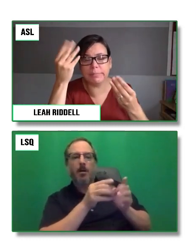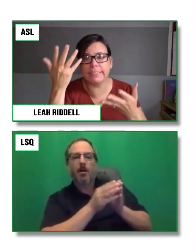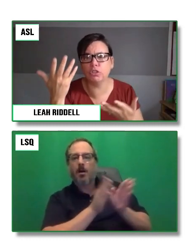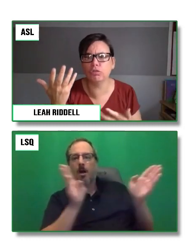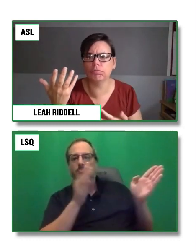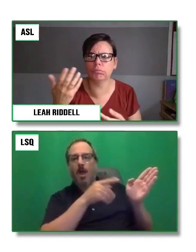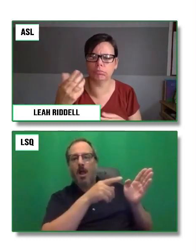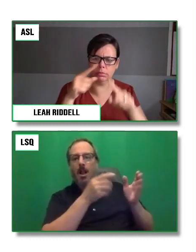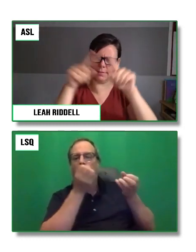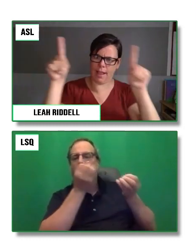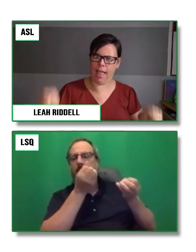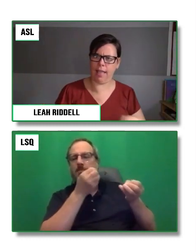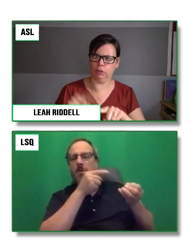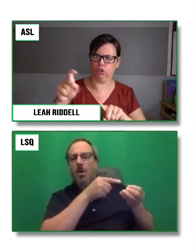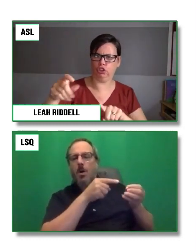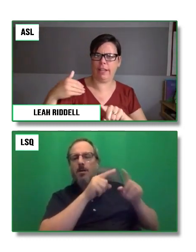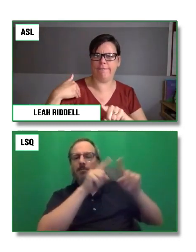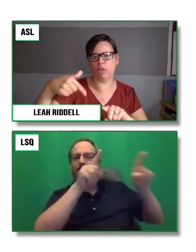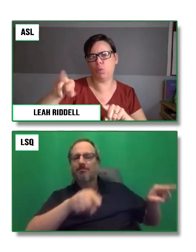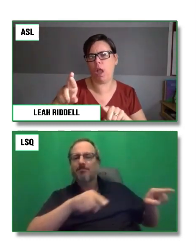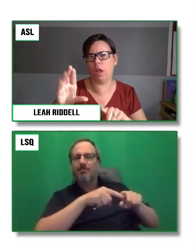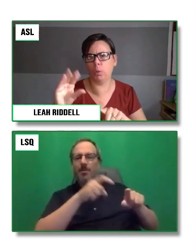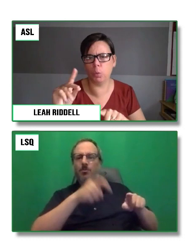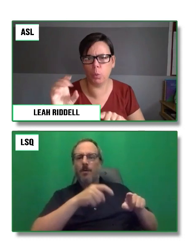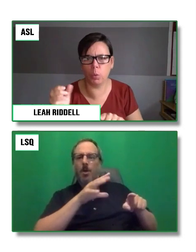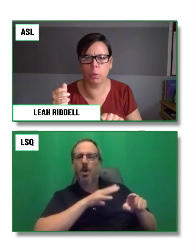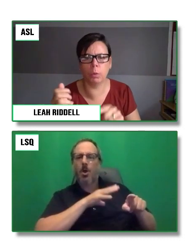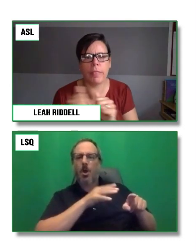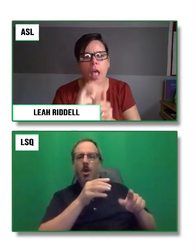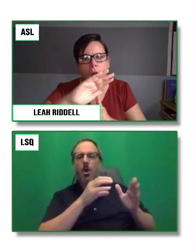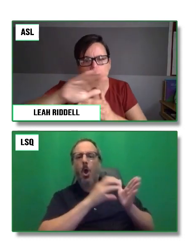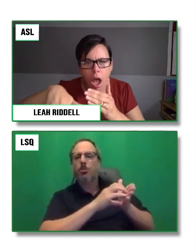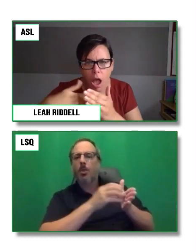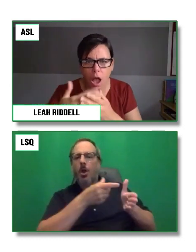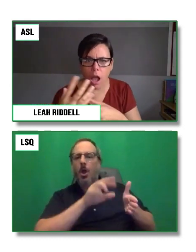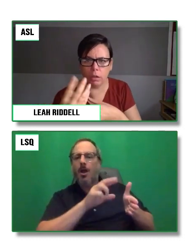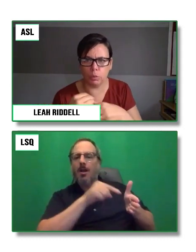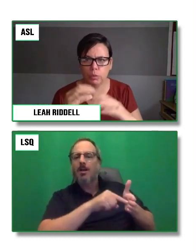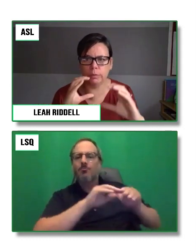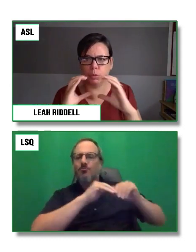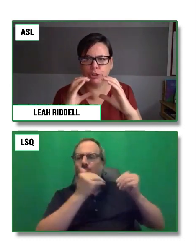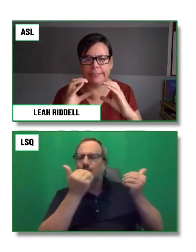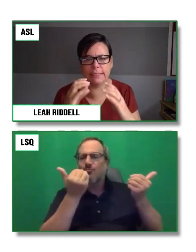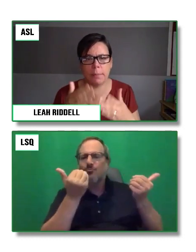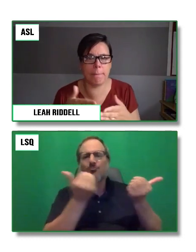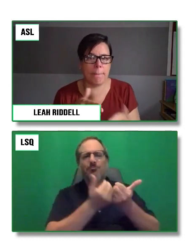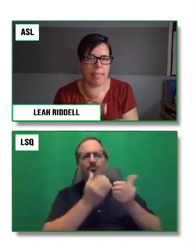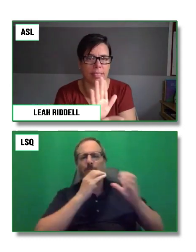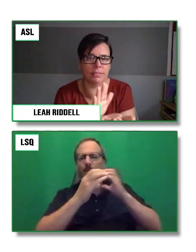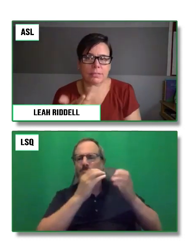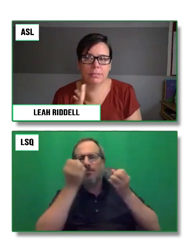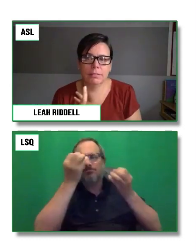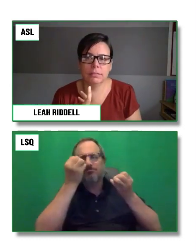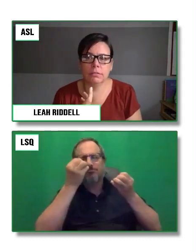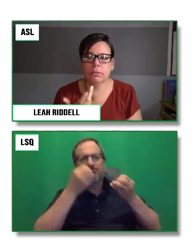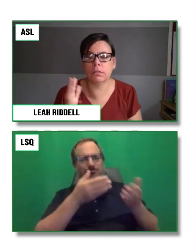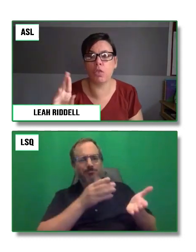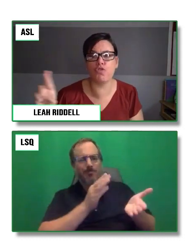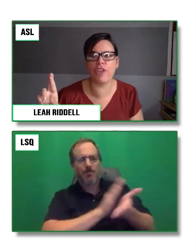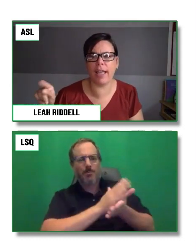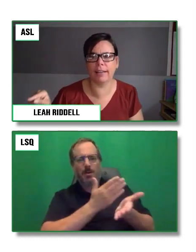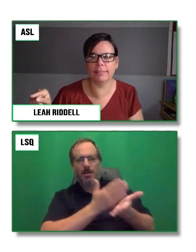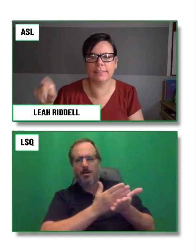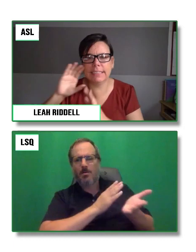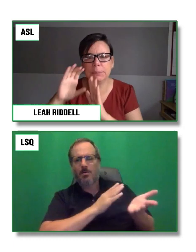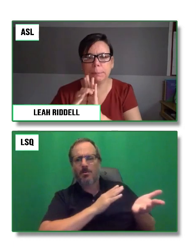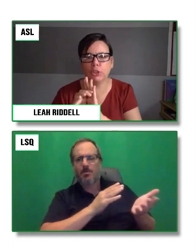Alors, je lis un petit peu les mots ici, c'est-à-dire toute information publique devrait être munie d'un code QR avec toutes